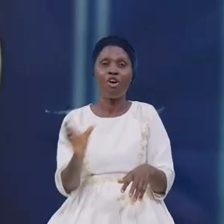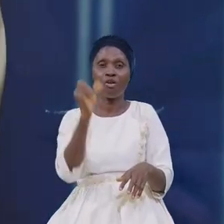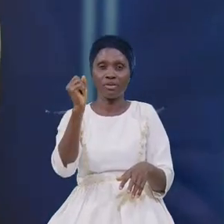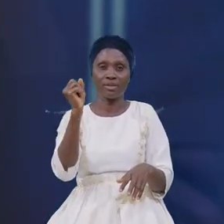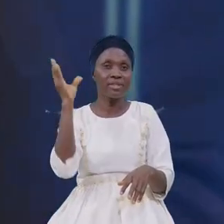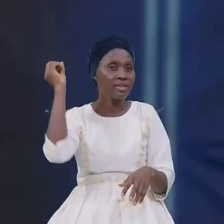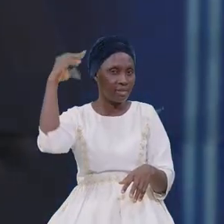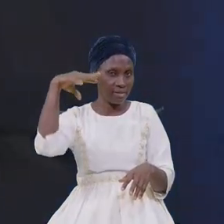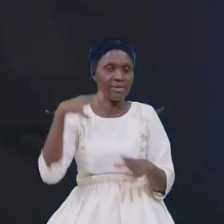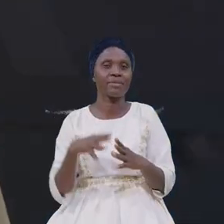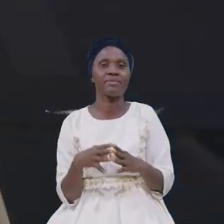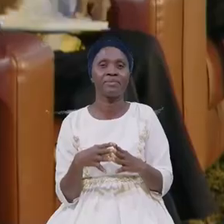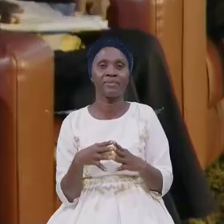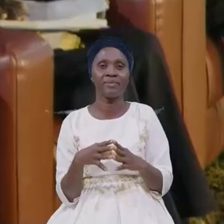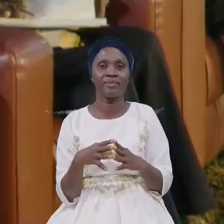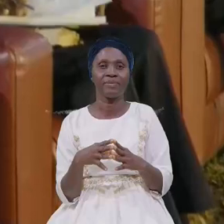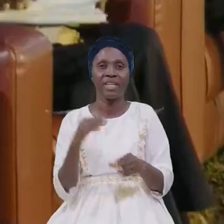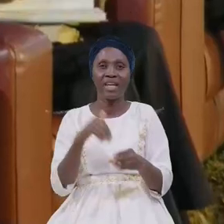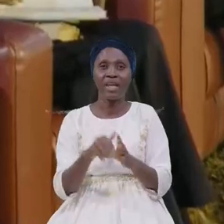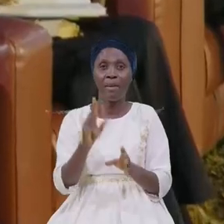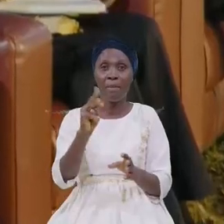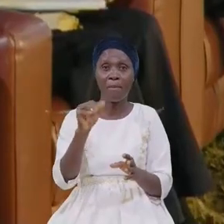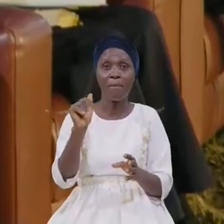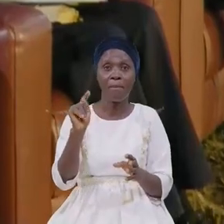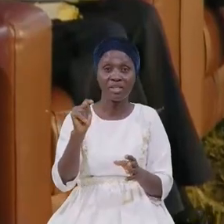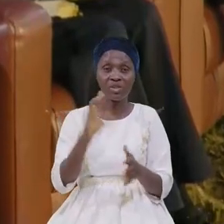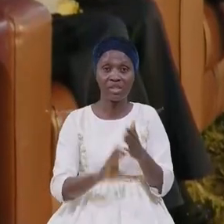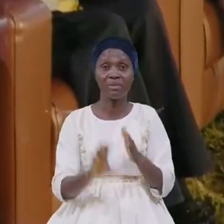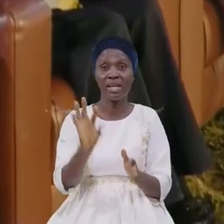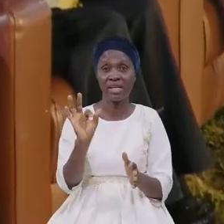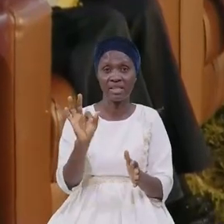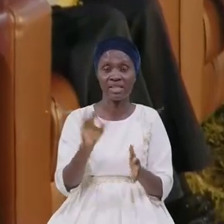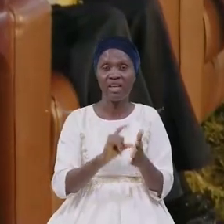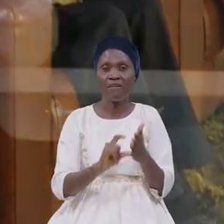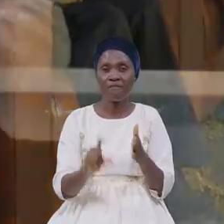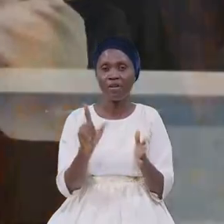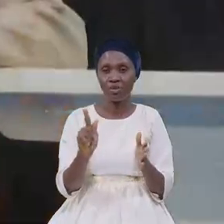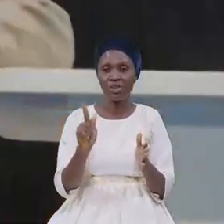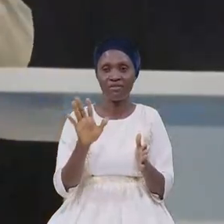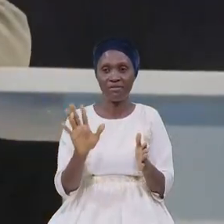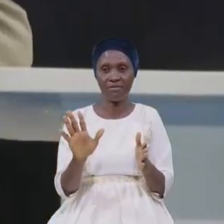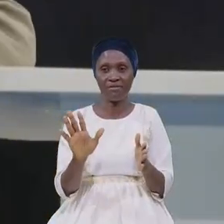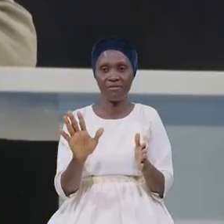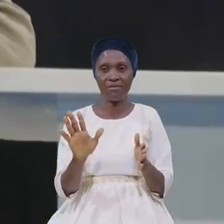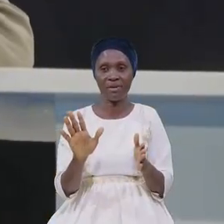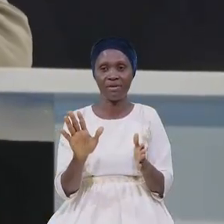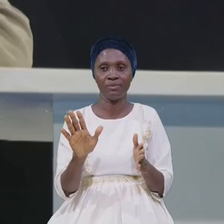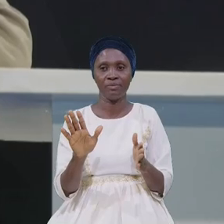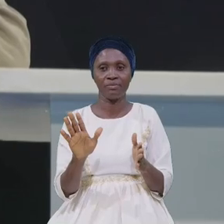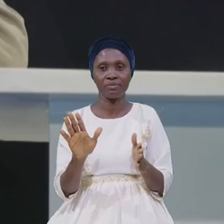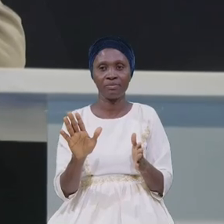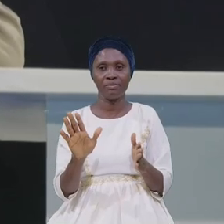grâce de Dieu. Voyons Matthieu 19, verset 25. Matthieu